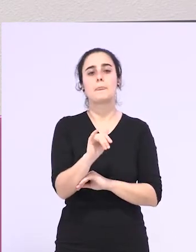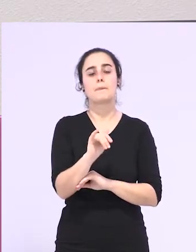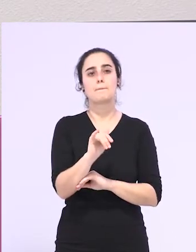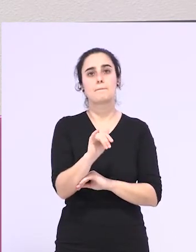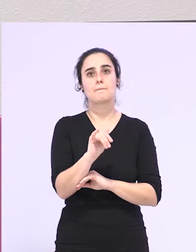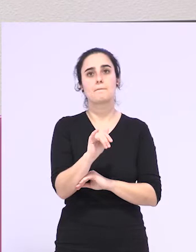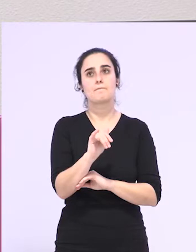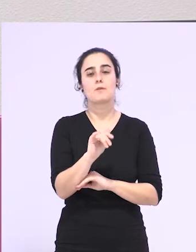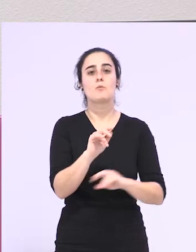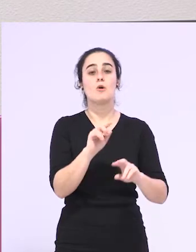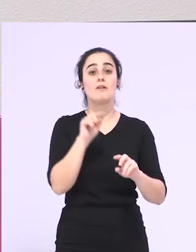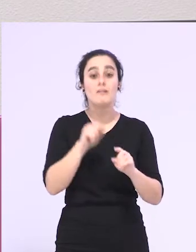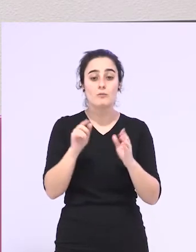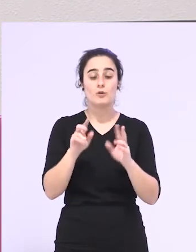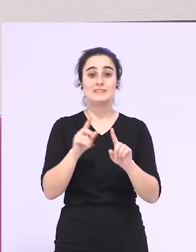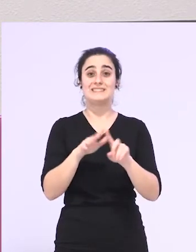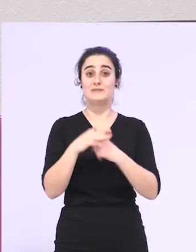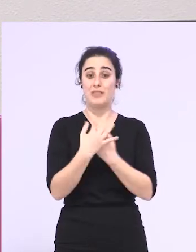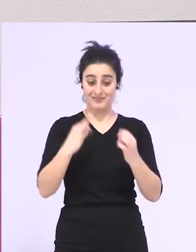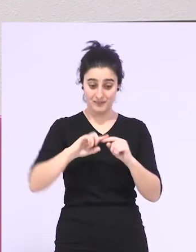zabaldu dituen galderetako batzuei, ez?